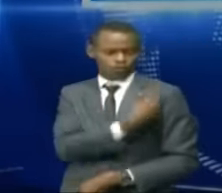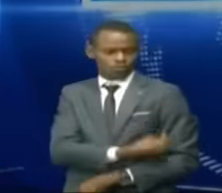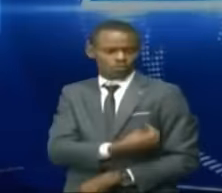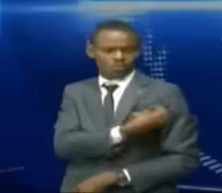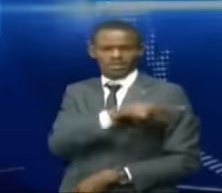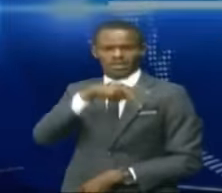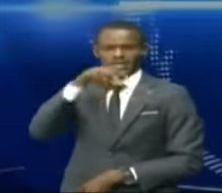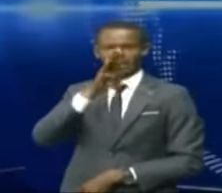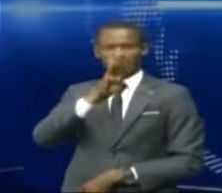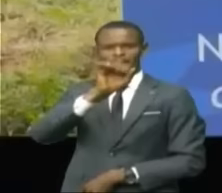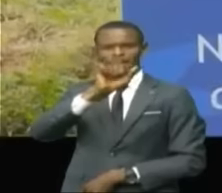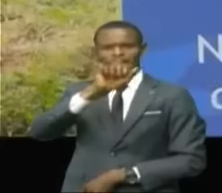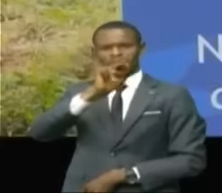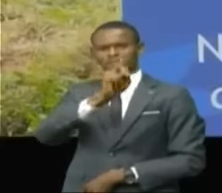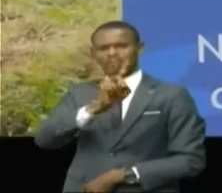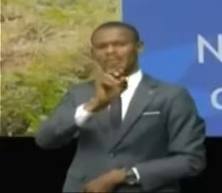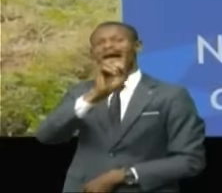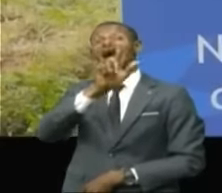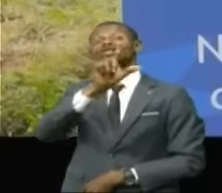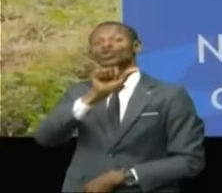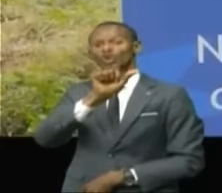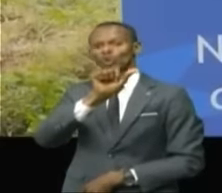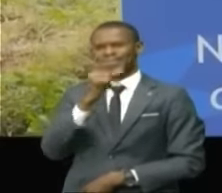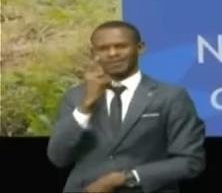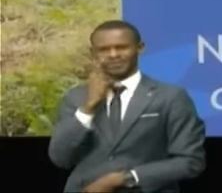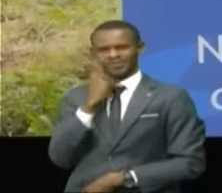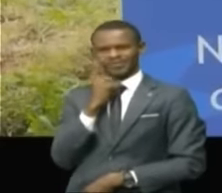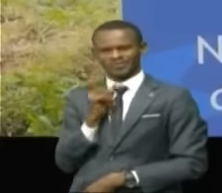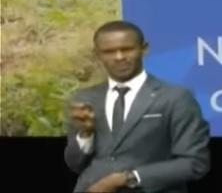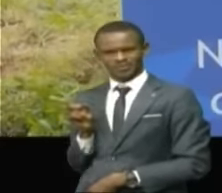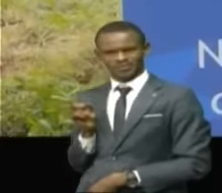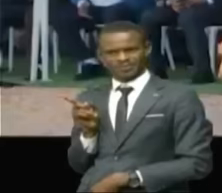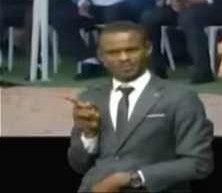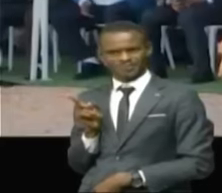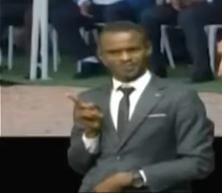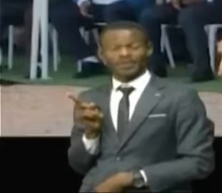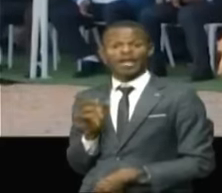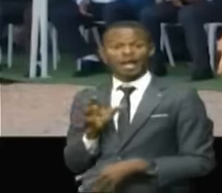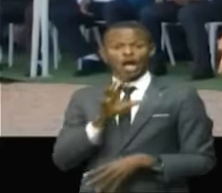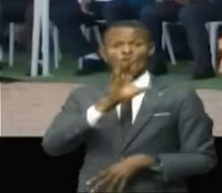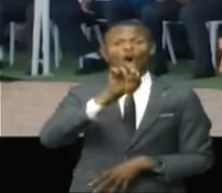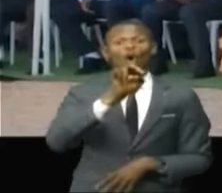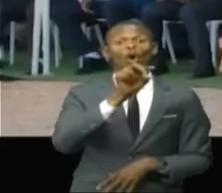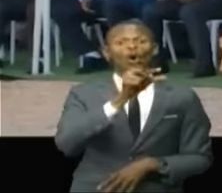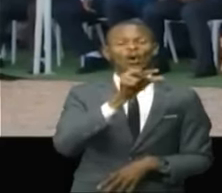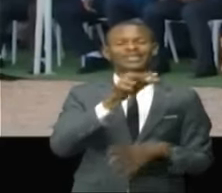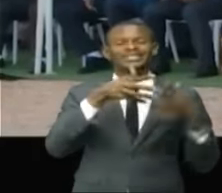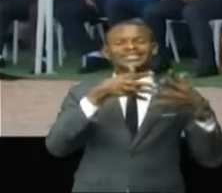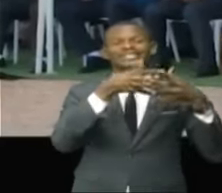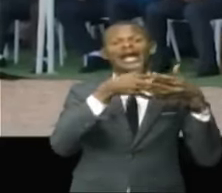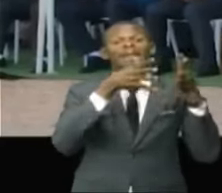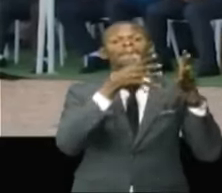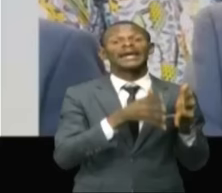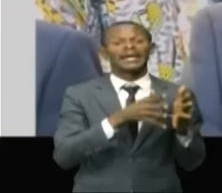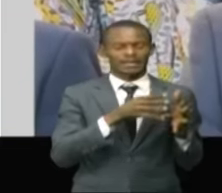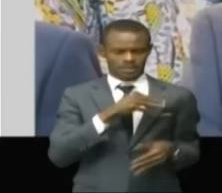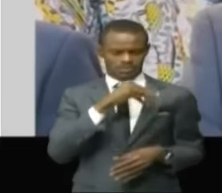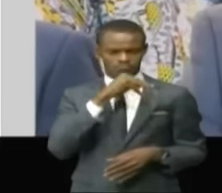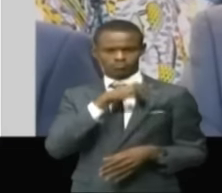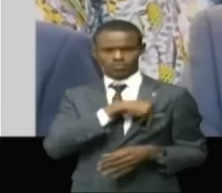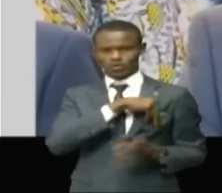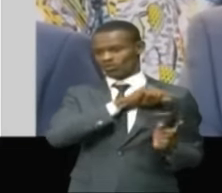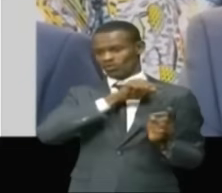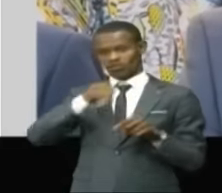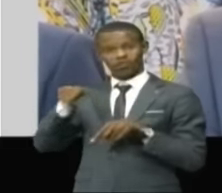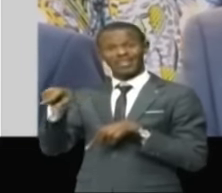Mondo. Clinton Health Access Initiative, ONG internationale américaine à travers son directeur pays,